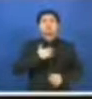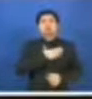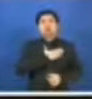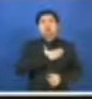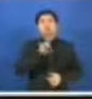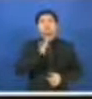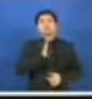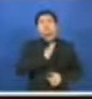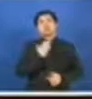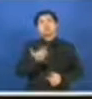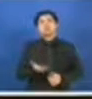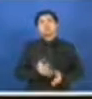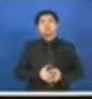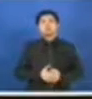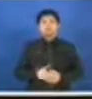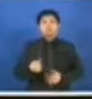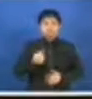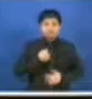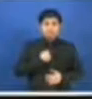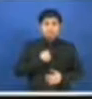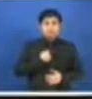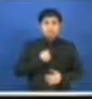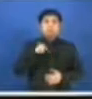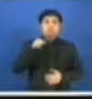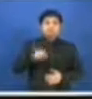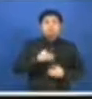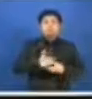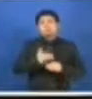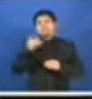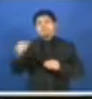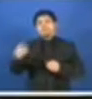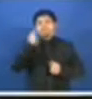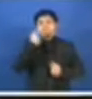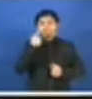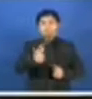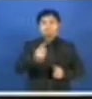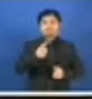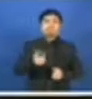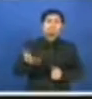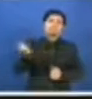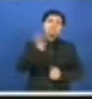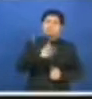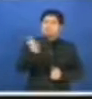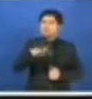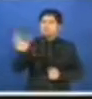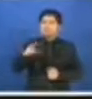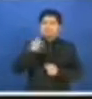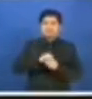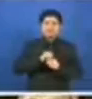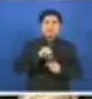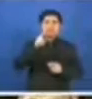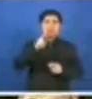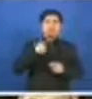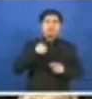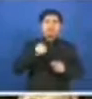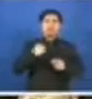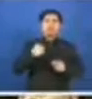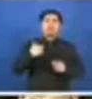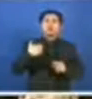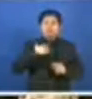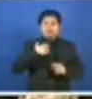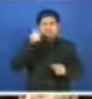duyar. Bizim bunun dışında başkaca bir diplomatik